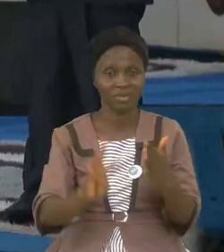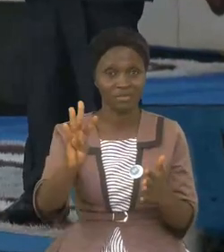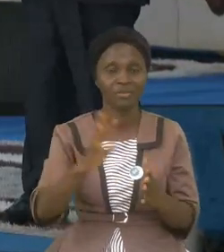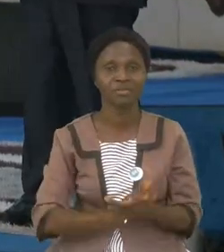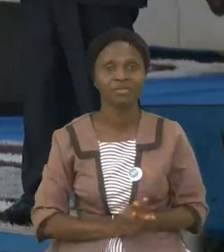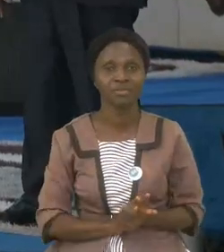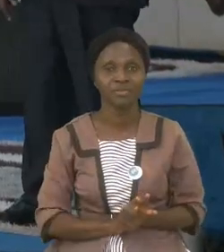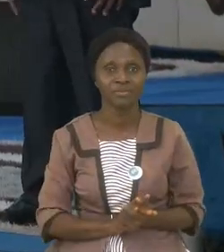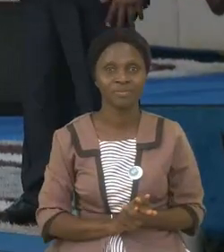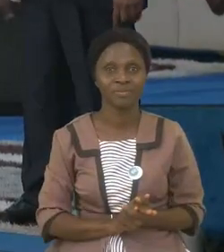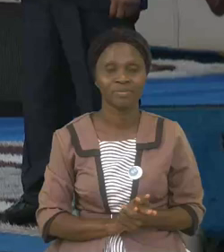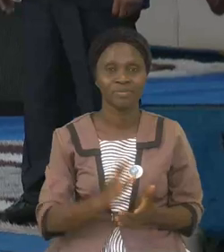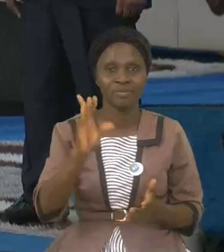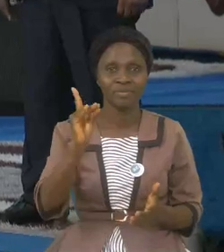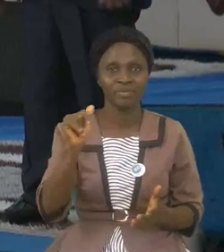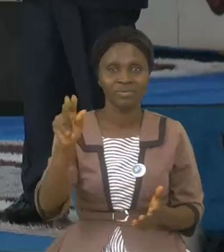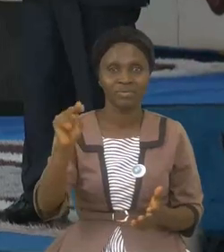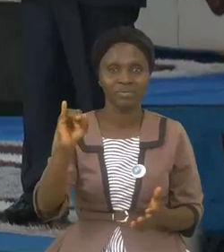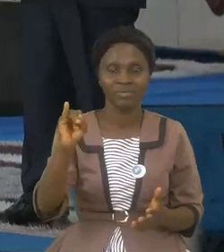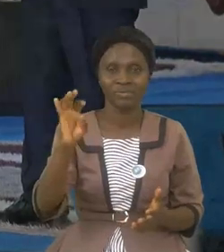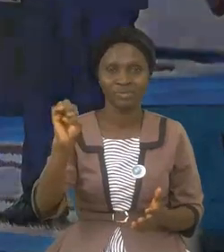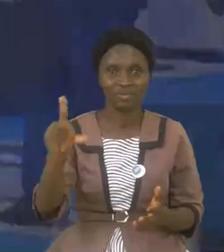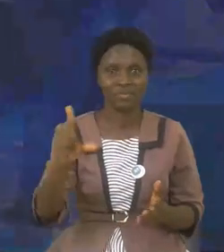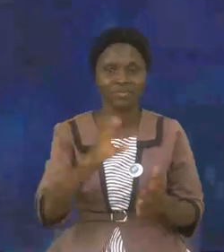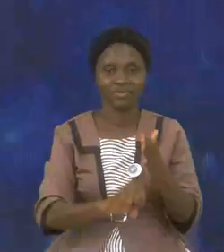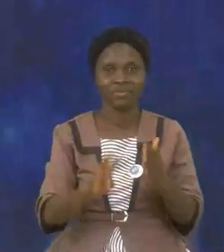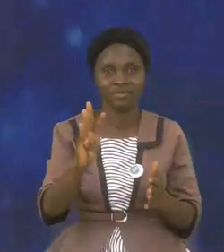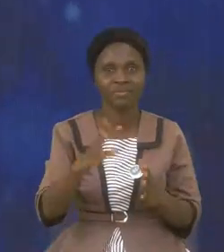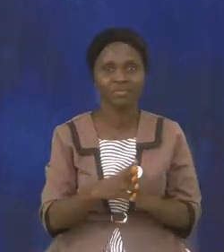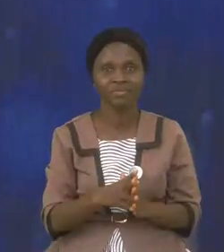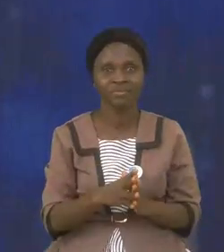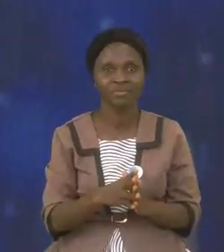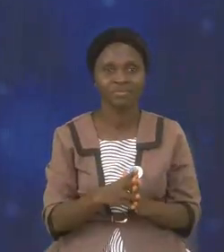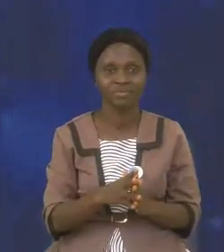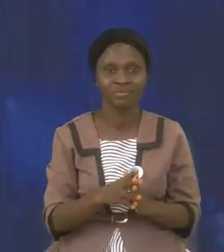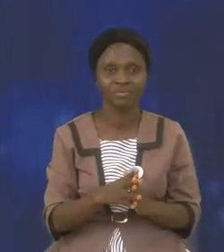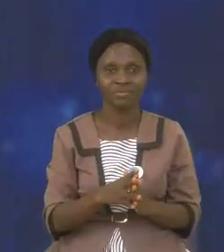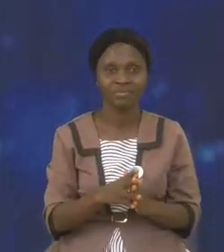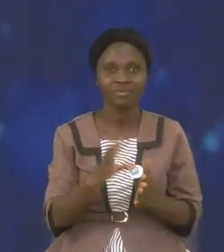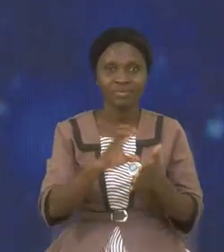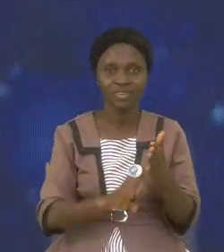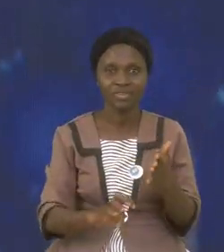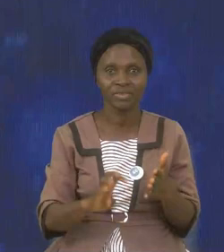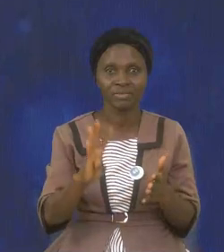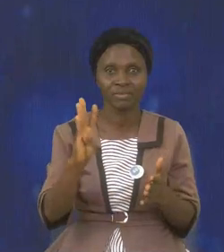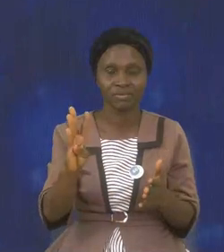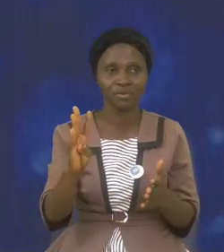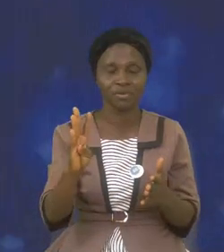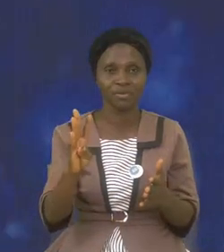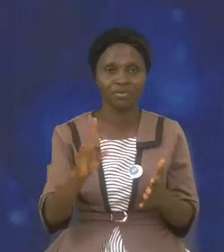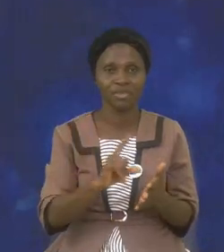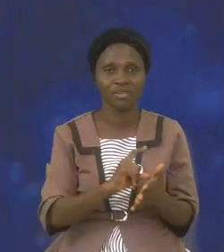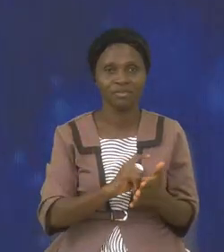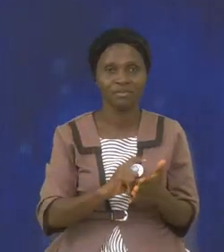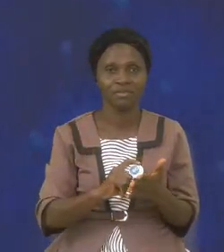Daniel chapitre 4. Je considère Daniel 4, 37. Daniel